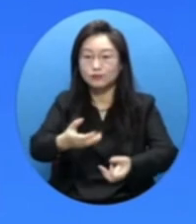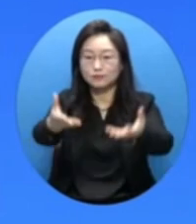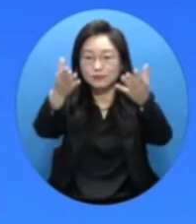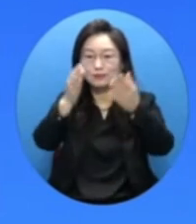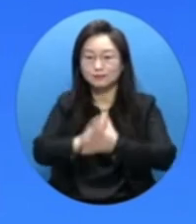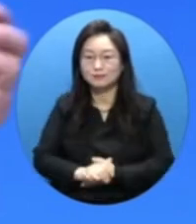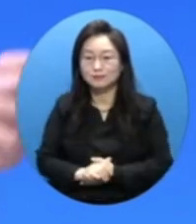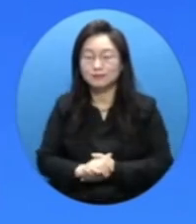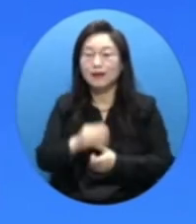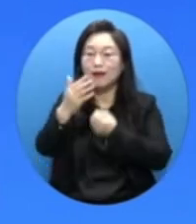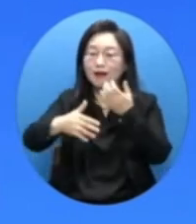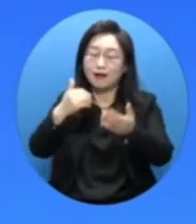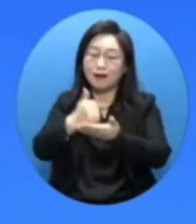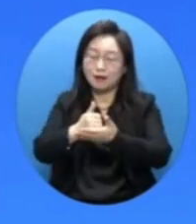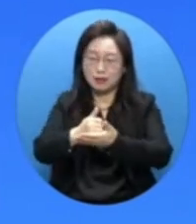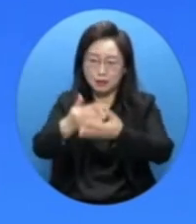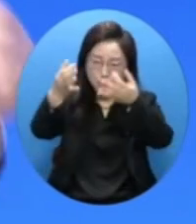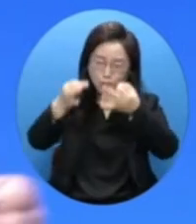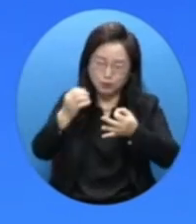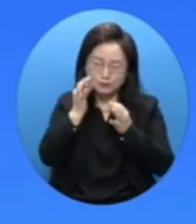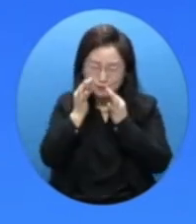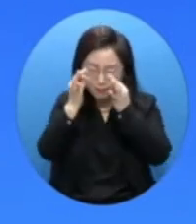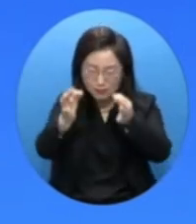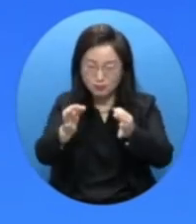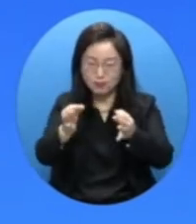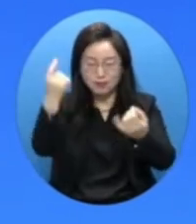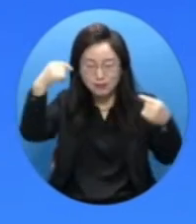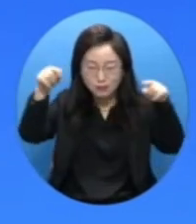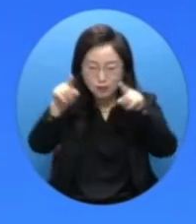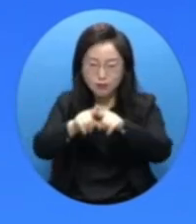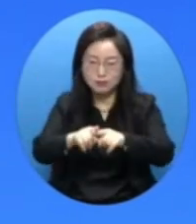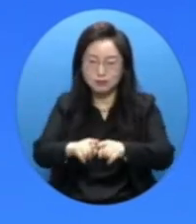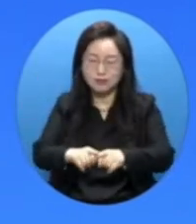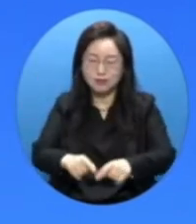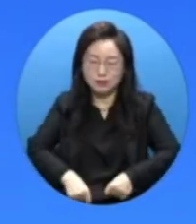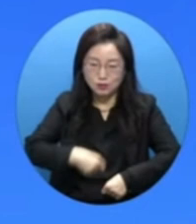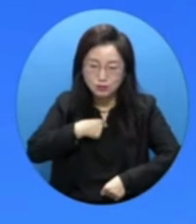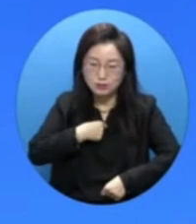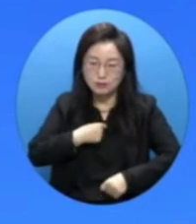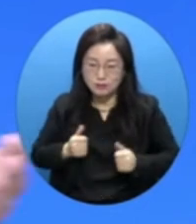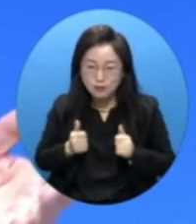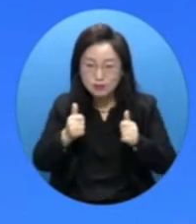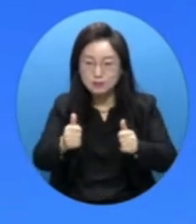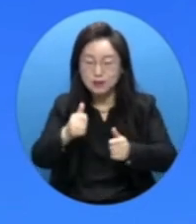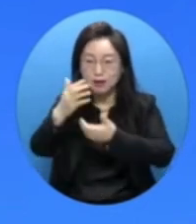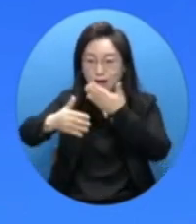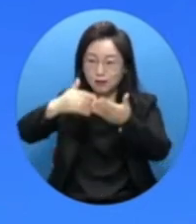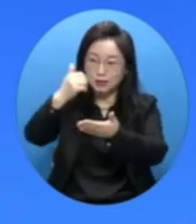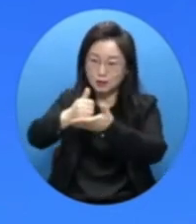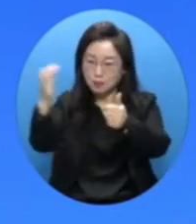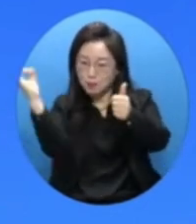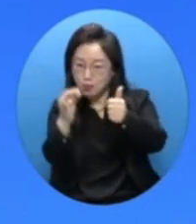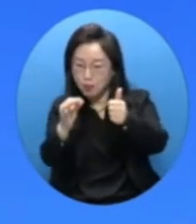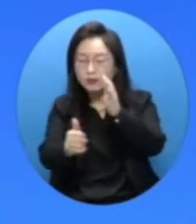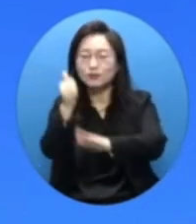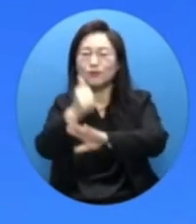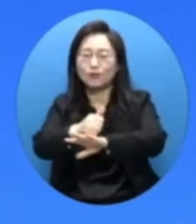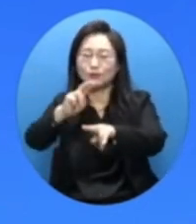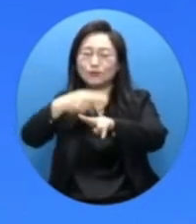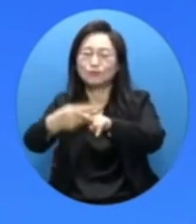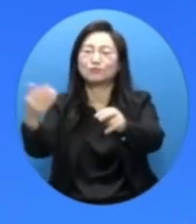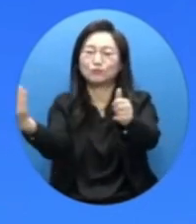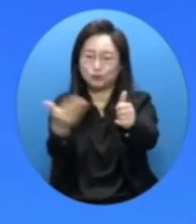하나님 앞에 최선을 다해야 됩니다 성실과 정직과 금연으로 최선을 다할 때 하나님께서 그에게 성공이라는 선물을